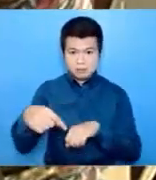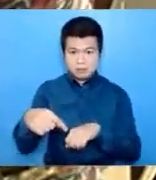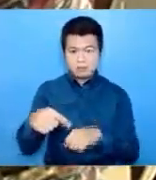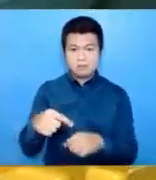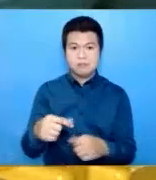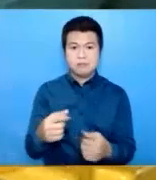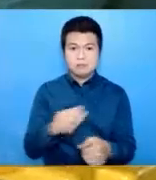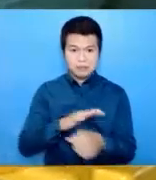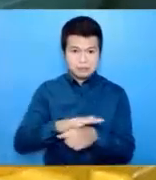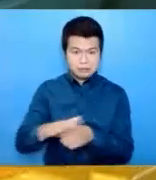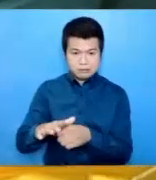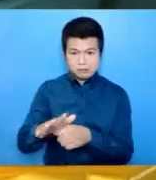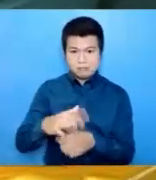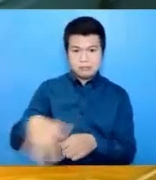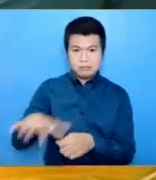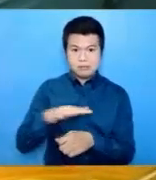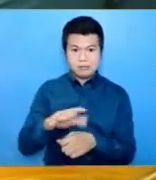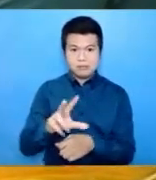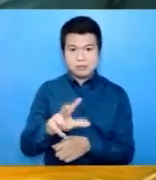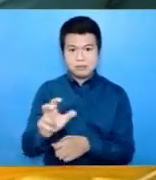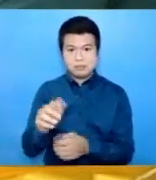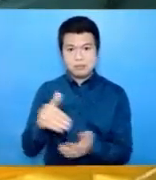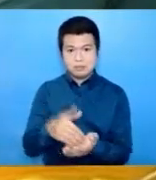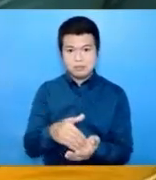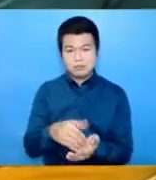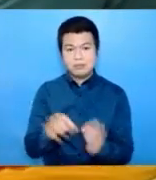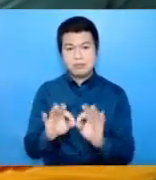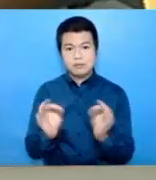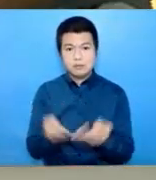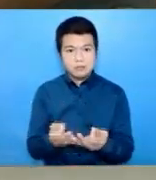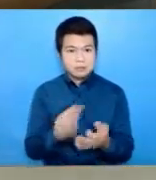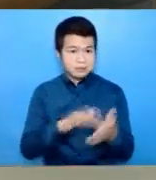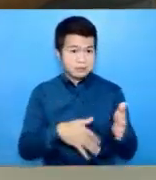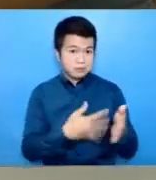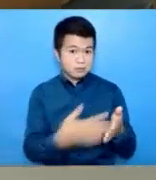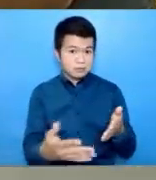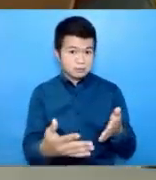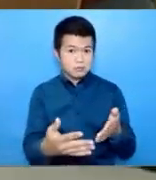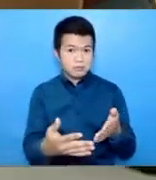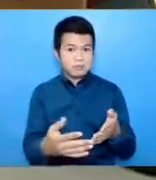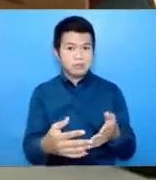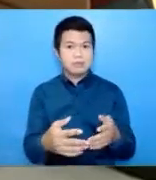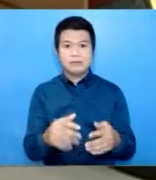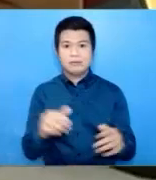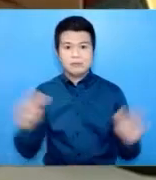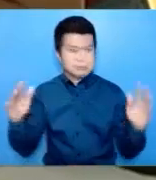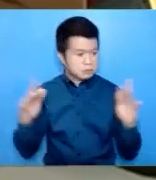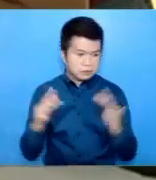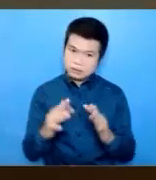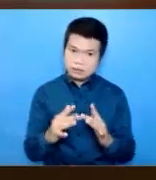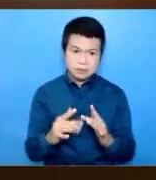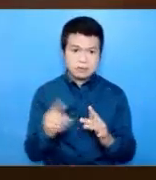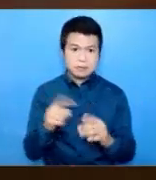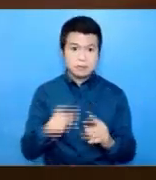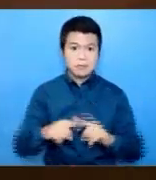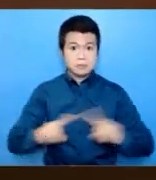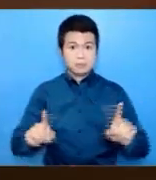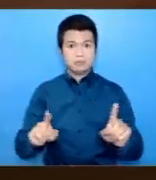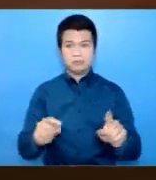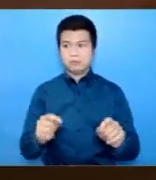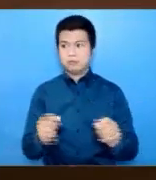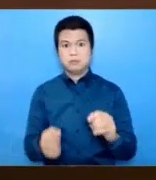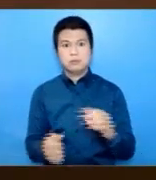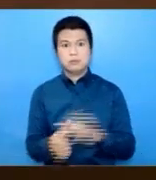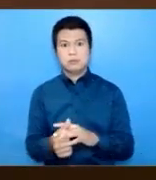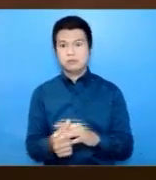pamilya. By schedule ang sistema para iwas kumpulan. Pero may ilang nagulat nang malamang hindi na sila kasama sa listahan